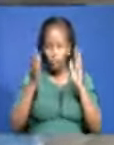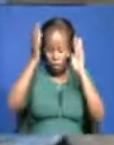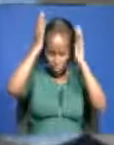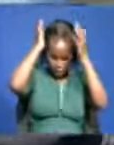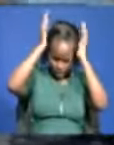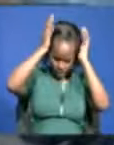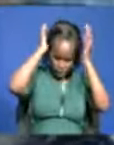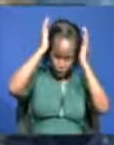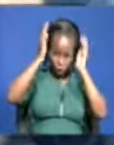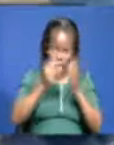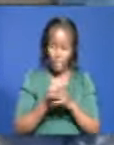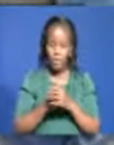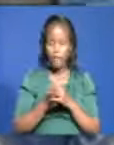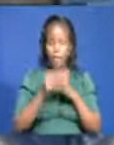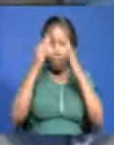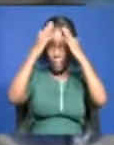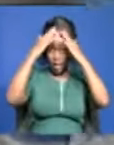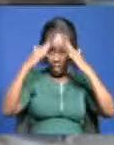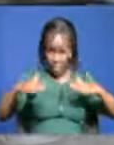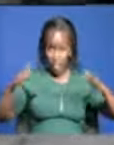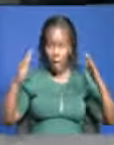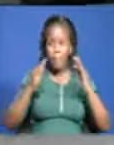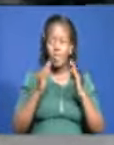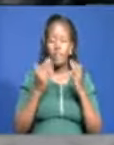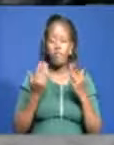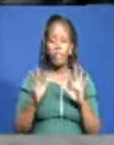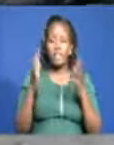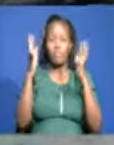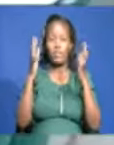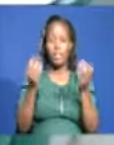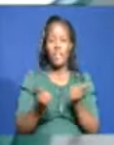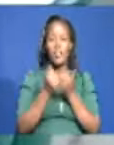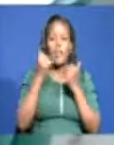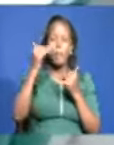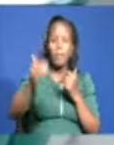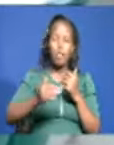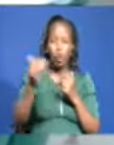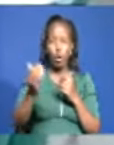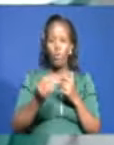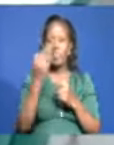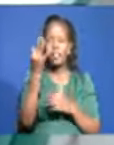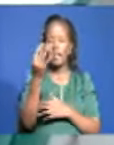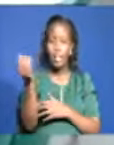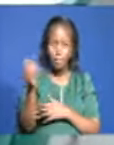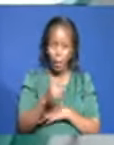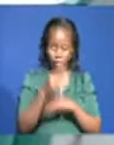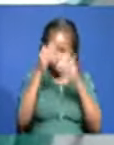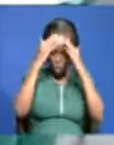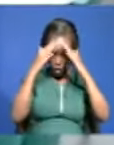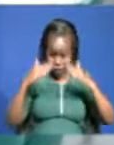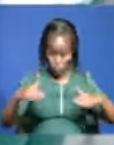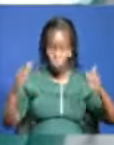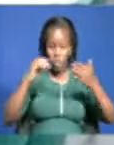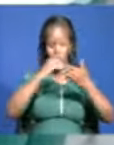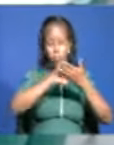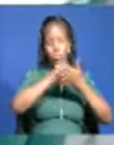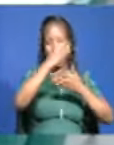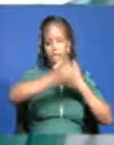The Islamic festival is held during the third month of the Muslim calendar to celebrate the birth of Prophet Muhammad.